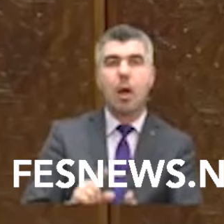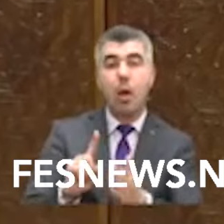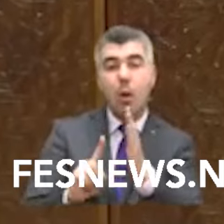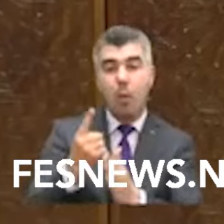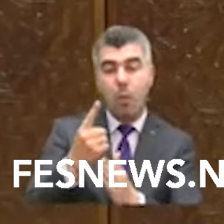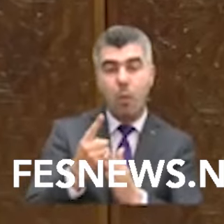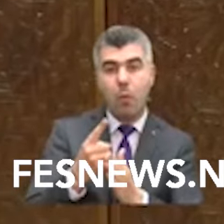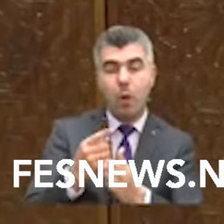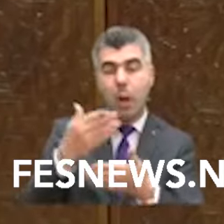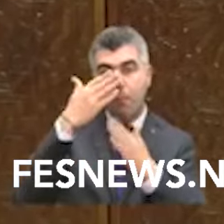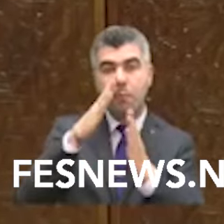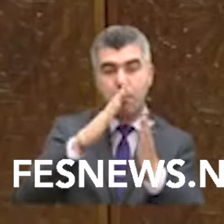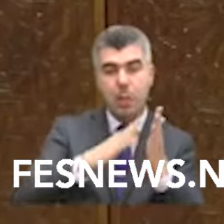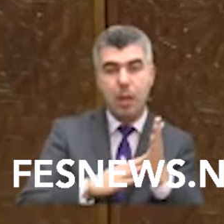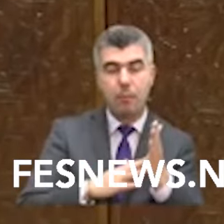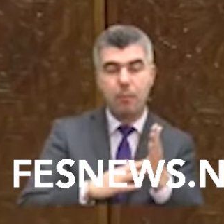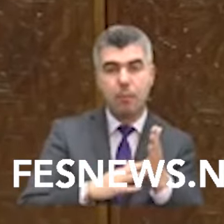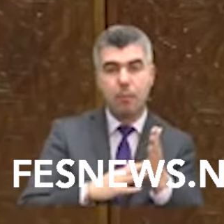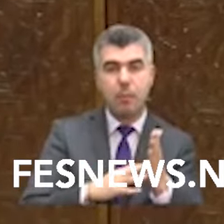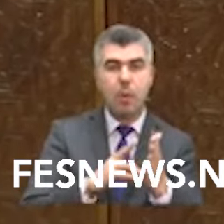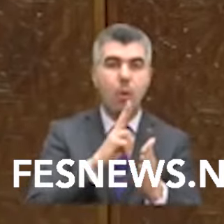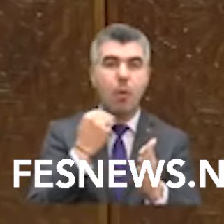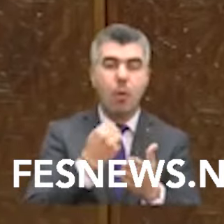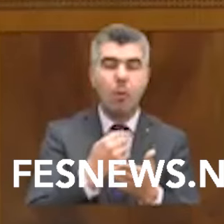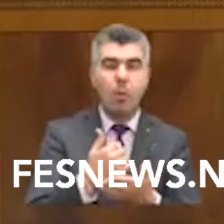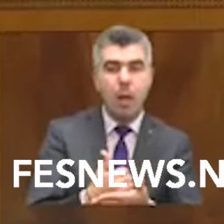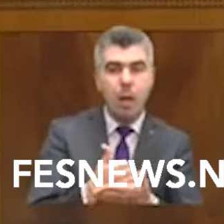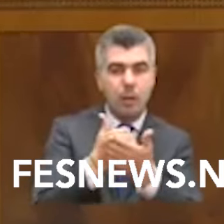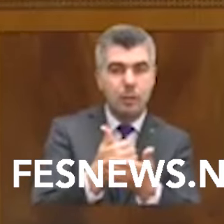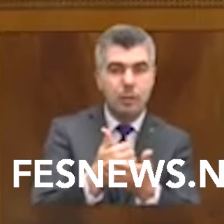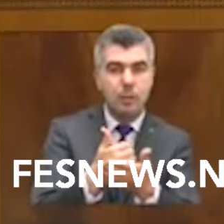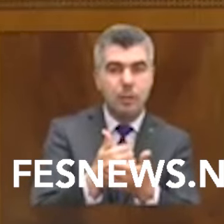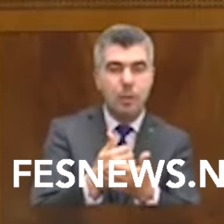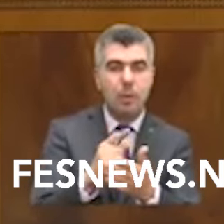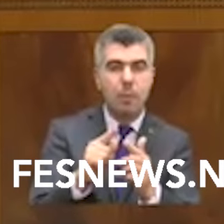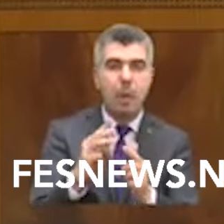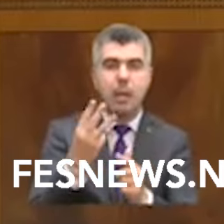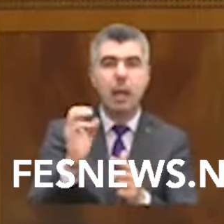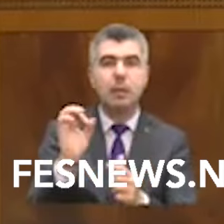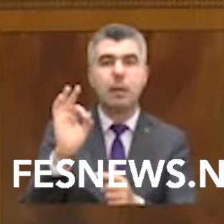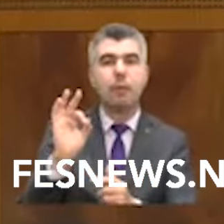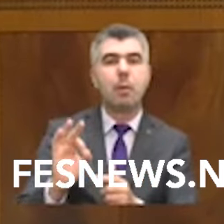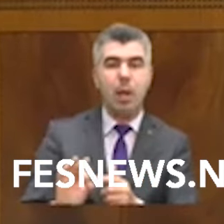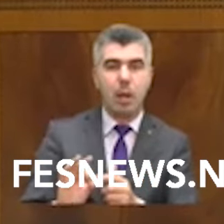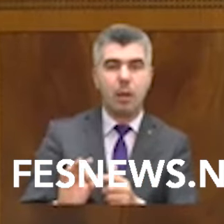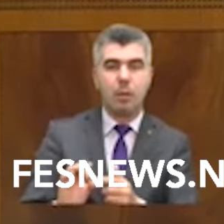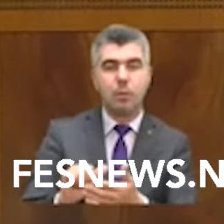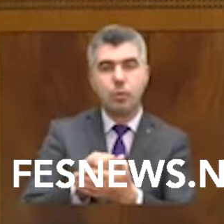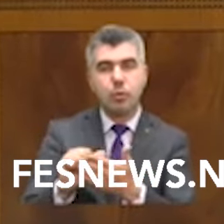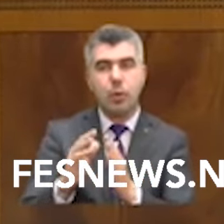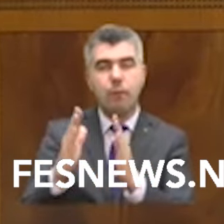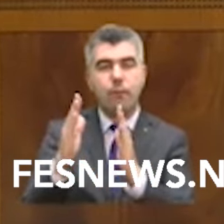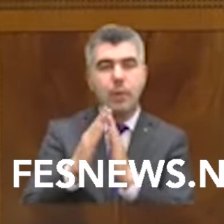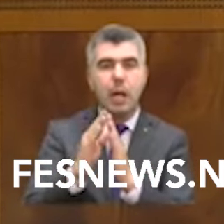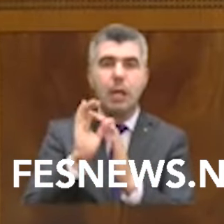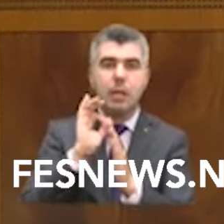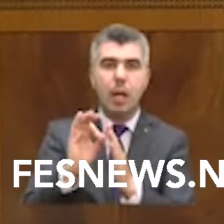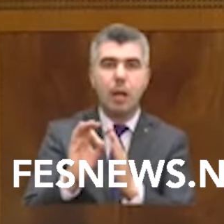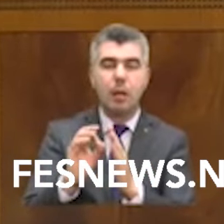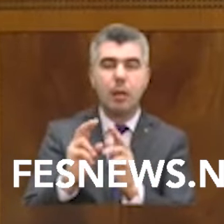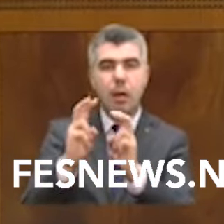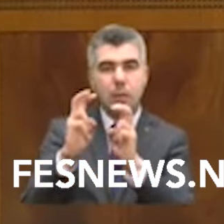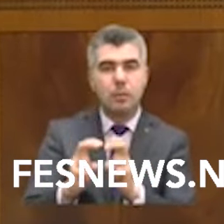المغرب الدوله كتعطي تقريبا الثلث ديال قيمه العقار للمواطن بحال تبغى يشري سكن رئيسي اقل من